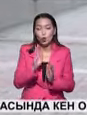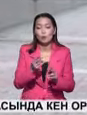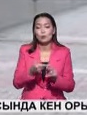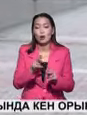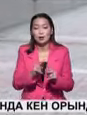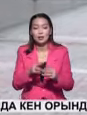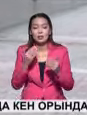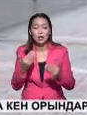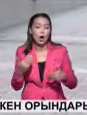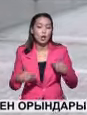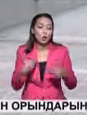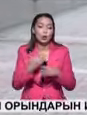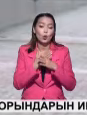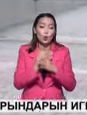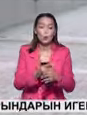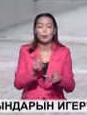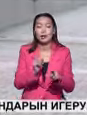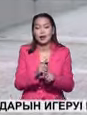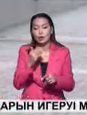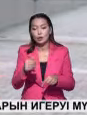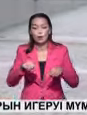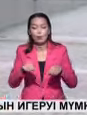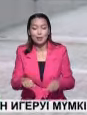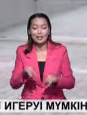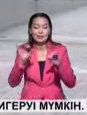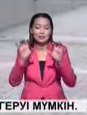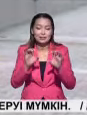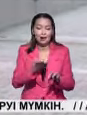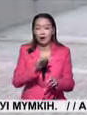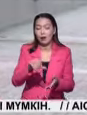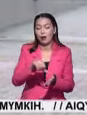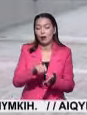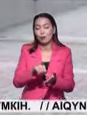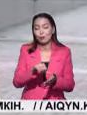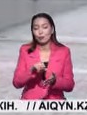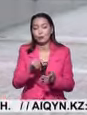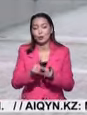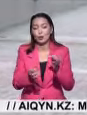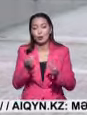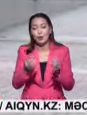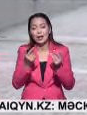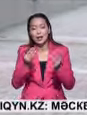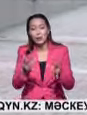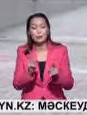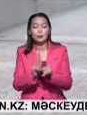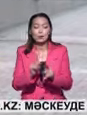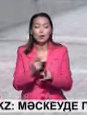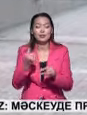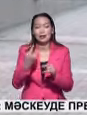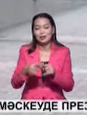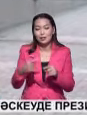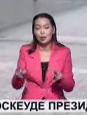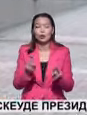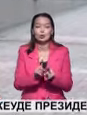тұтынушыларға консультациялық көмек көрсетуге, олардың құқықтары мен заңды мүдделерін қорғау үшін сотқа талап қоюға, сондай-ақ өзге де